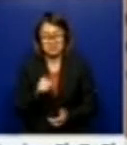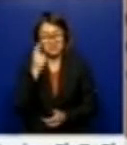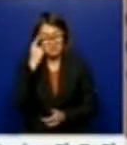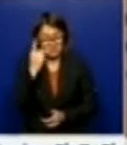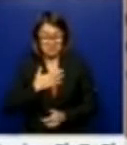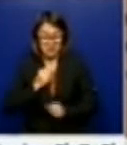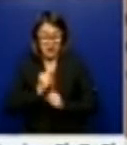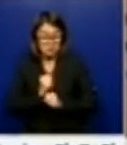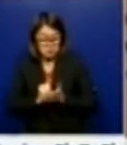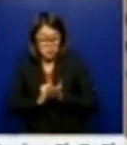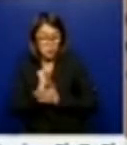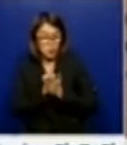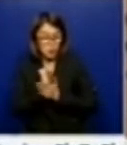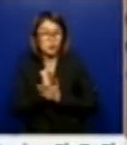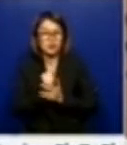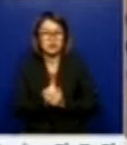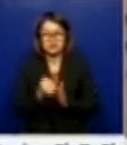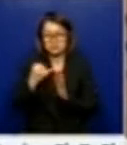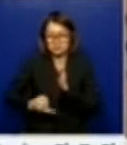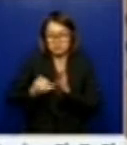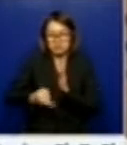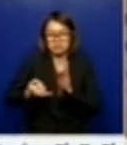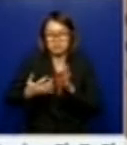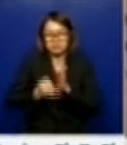ตัวเองทำถูกมั่นใจว่าตัวเองไม่ผิด